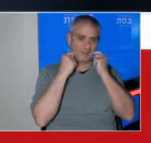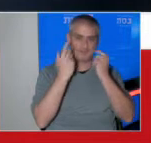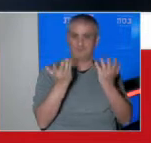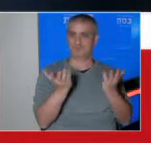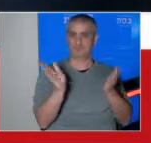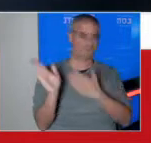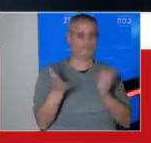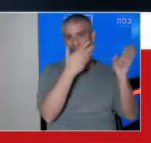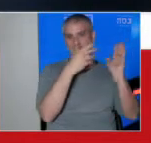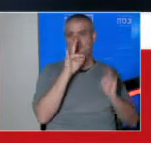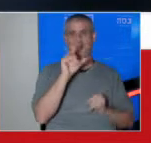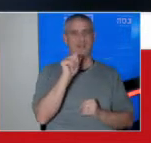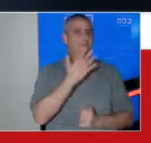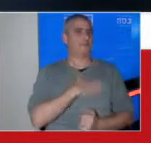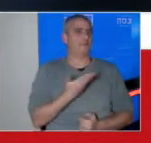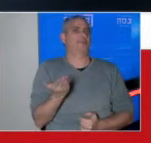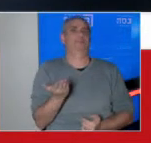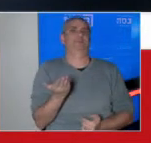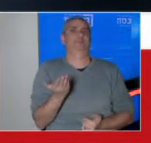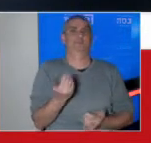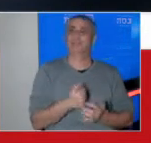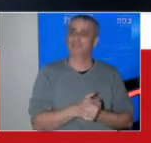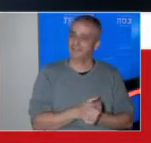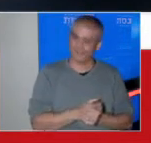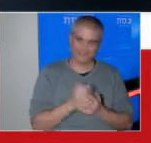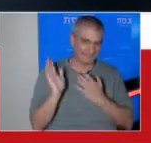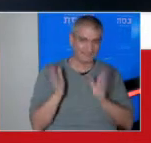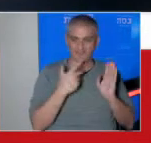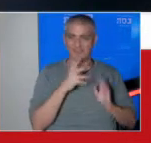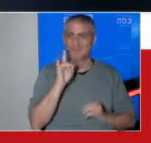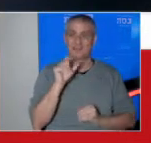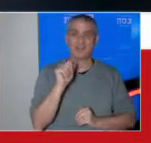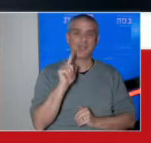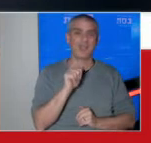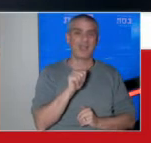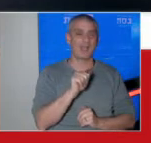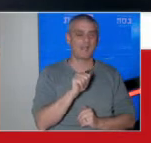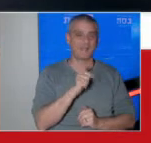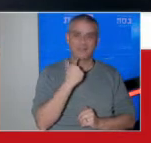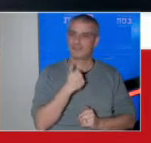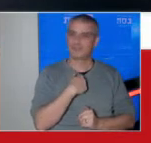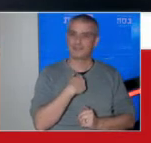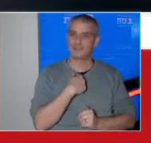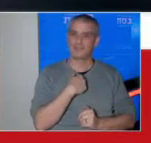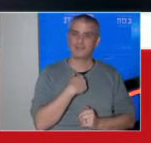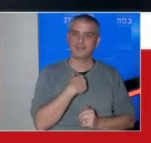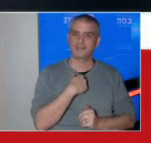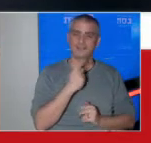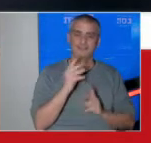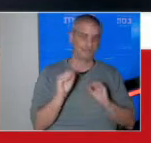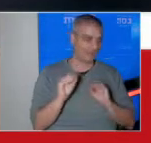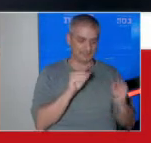הנה, מפנים את חאן אל אחמר, מה אתה רוצה? מפנים את חאן אל אחמר. תגיד לי,